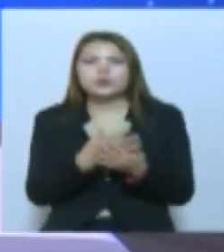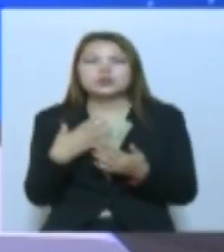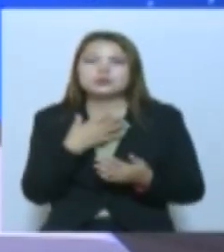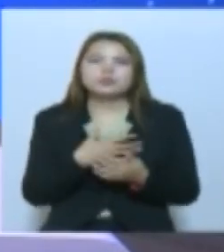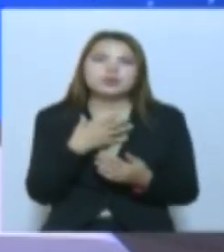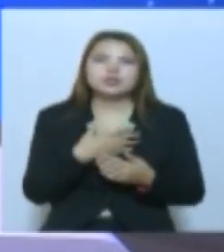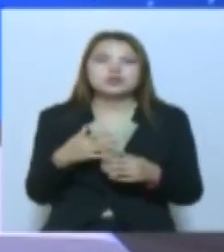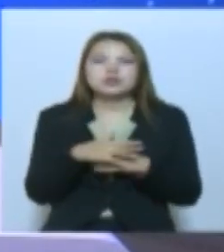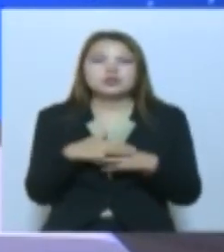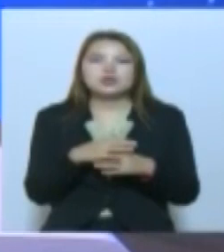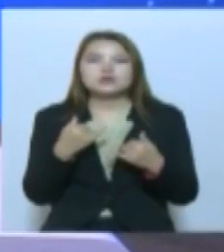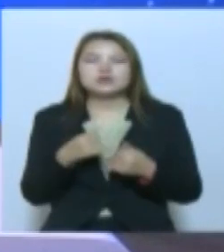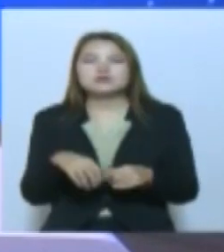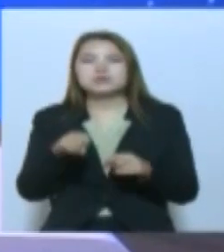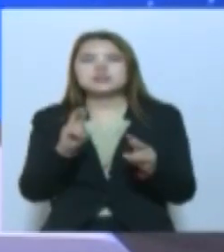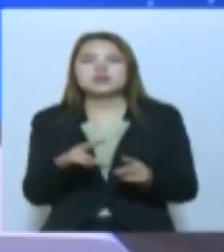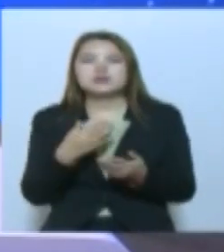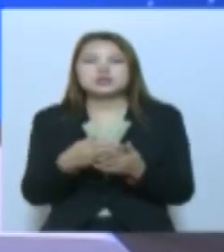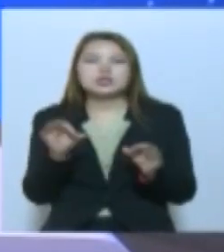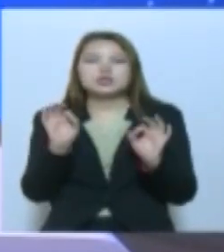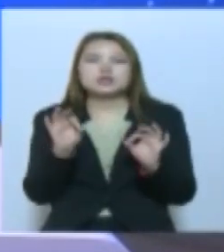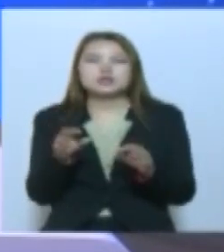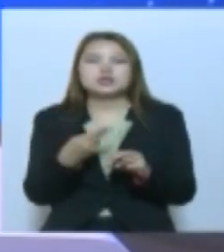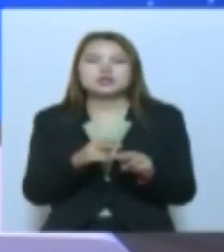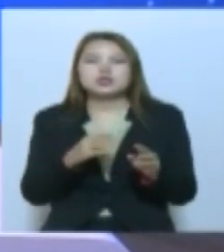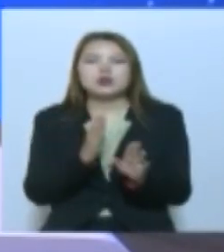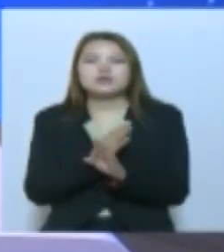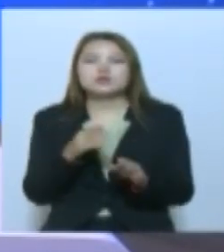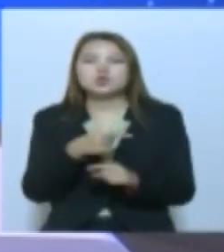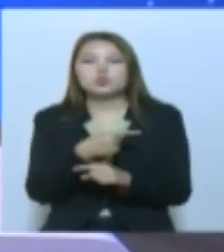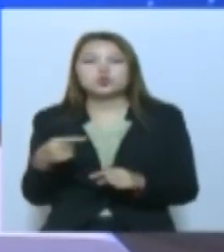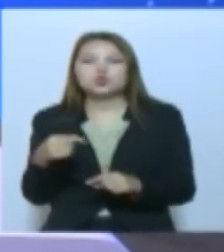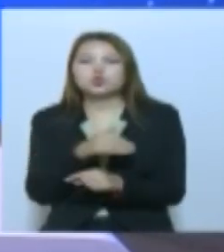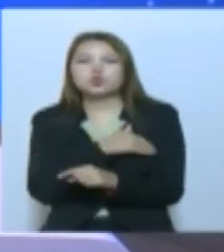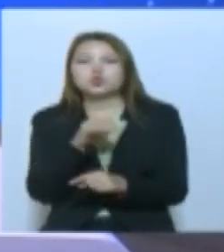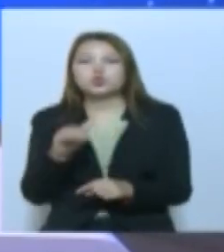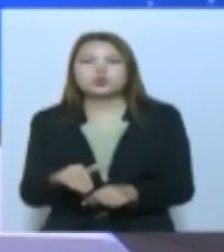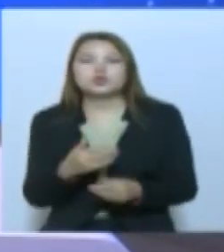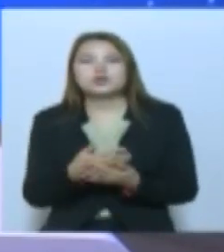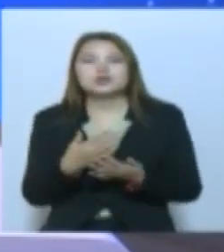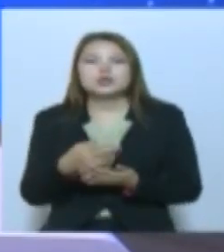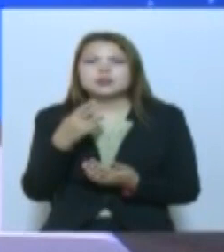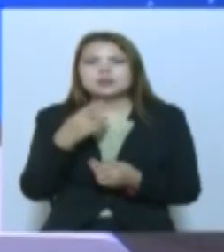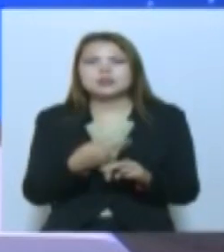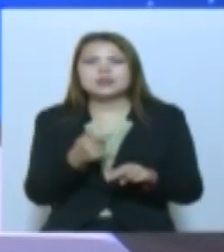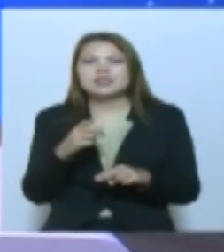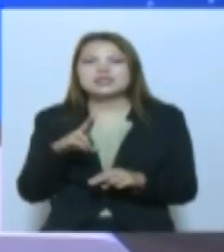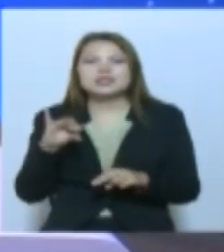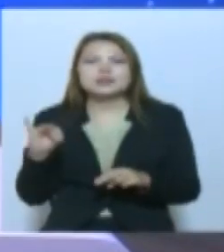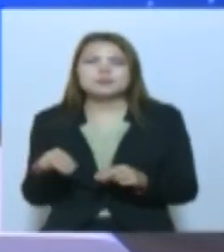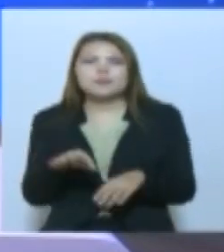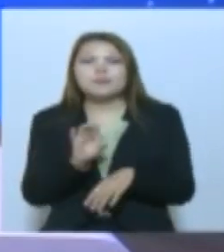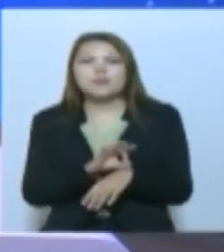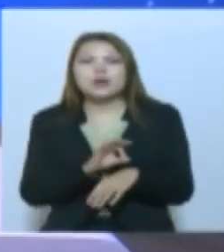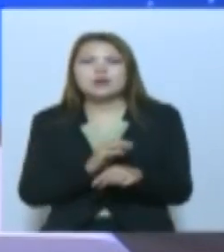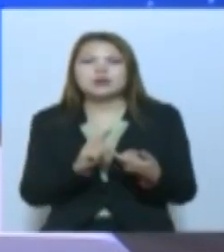октау сов специалисты связывают их гибель с минусовой температурой а также наличием птичьего гриппа ещё одна причина недостаток пищи на